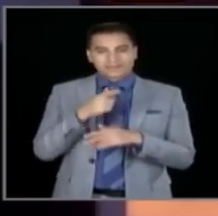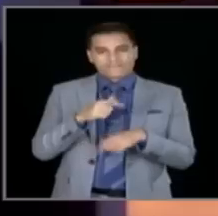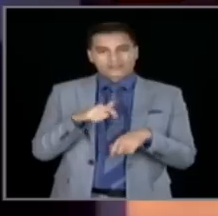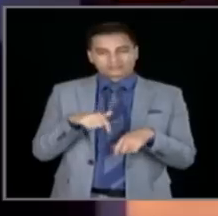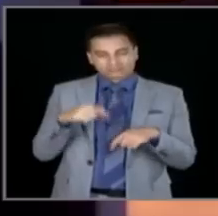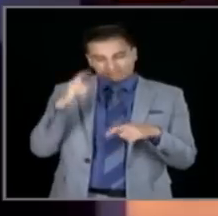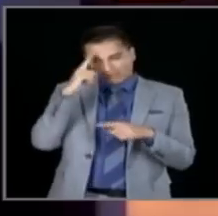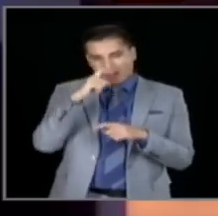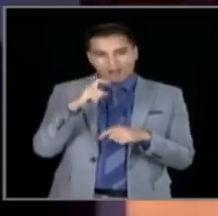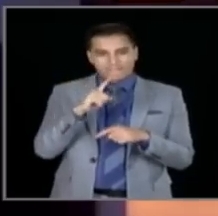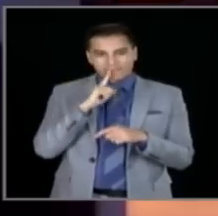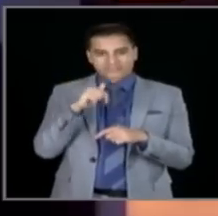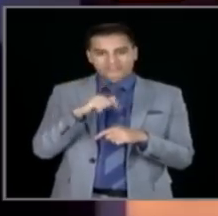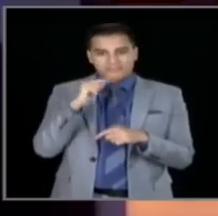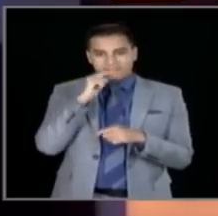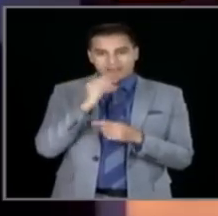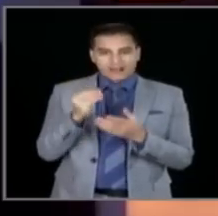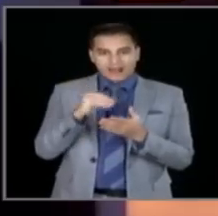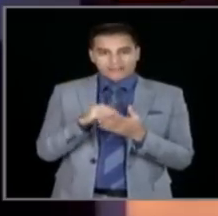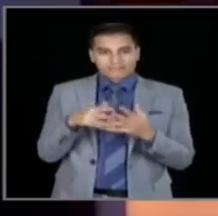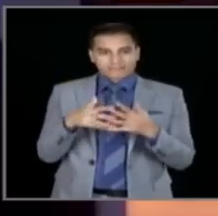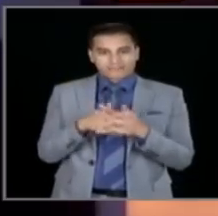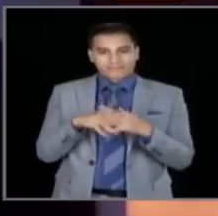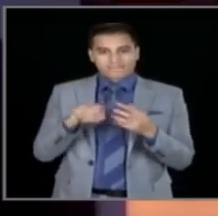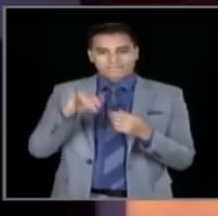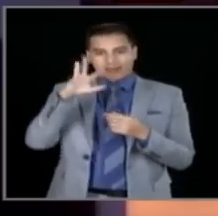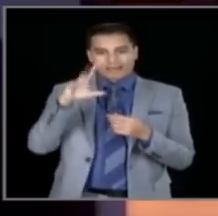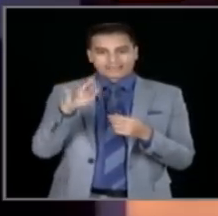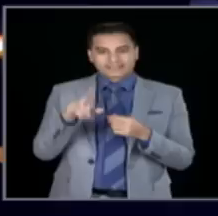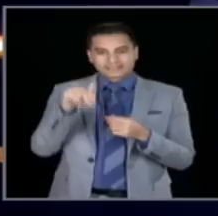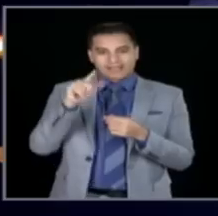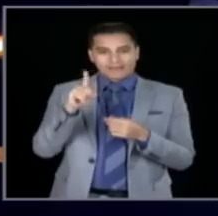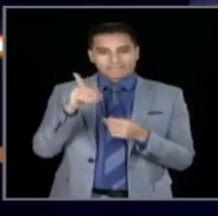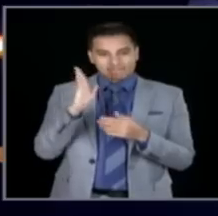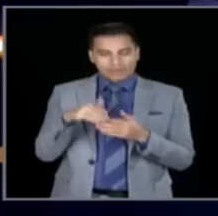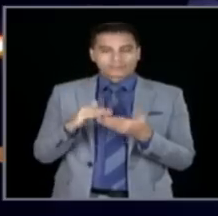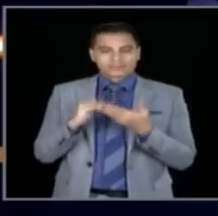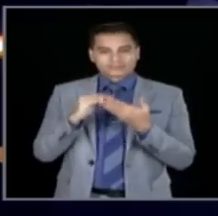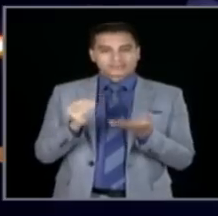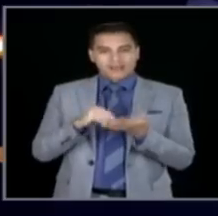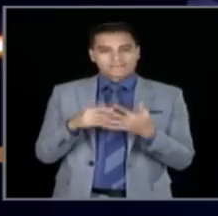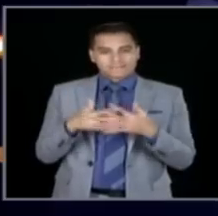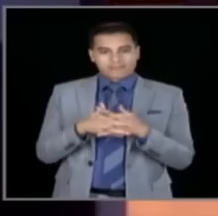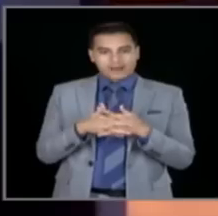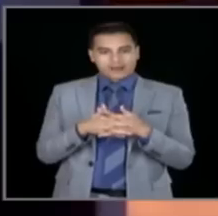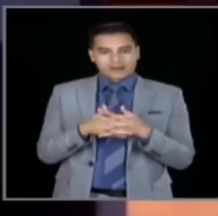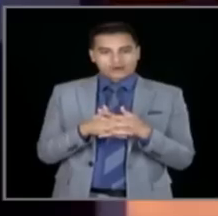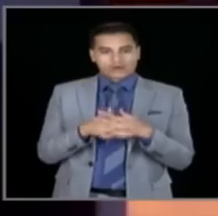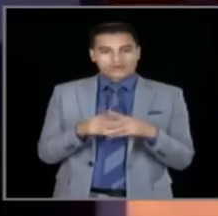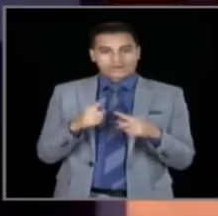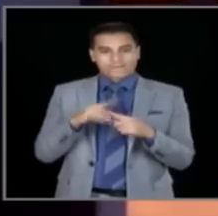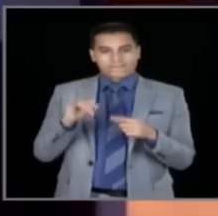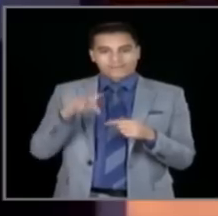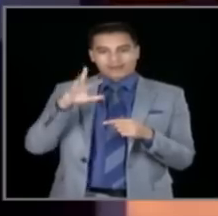وكده، بس قالت لي في بنت ممتازه اسمها مهتب، دي ممكن تشارك معاك. ومهتب بقى